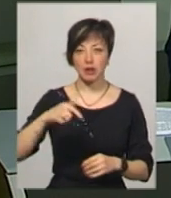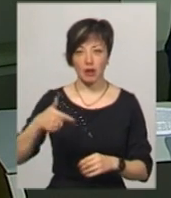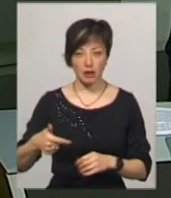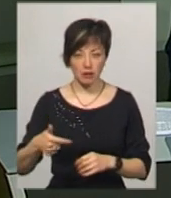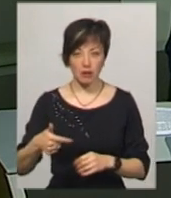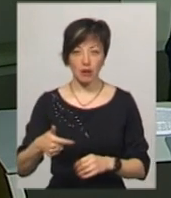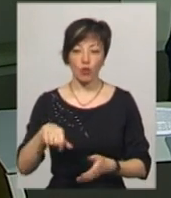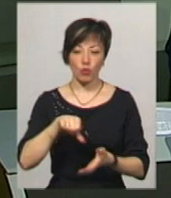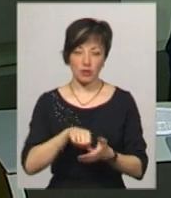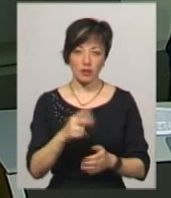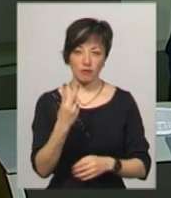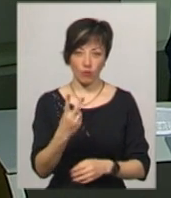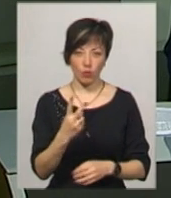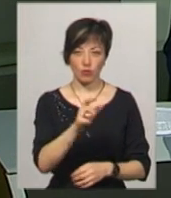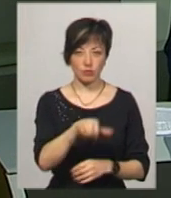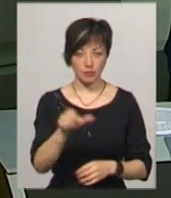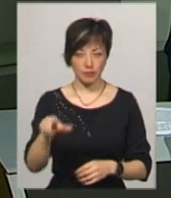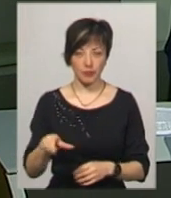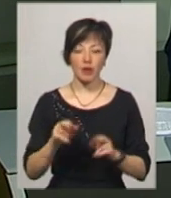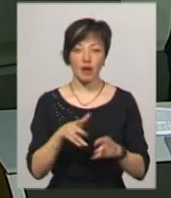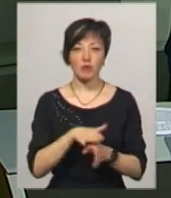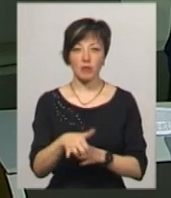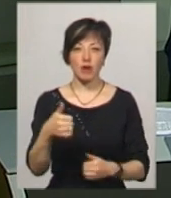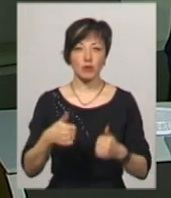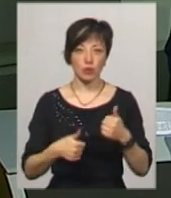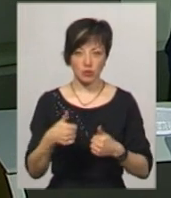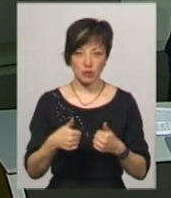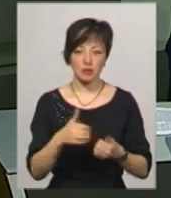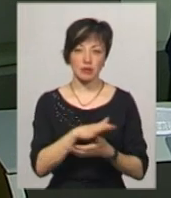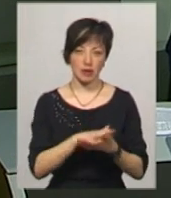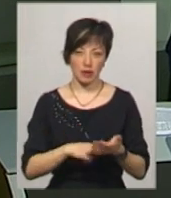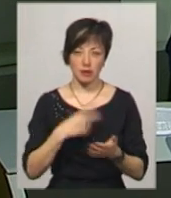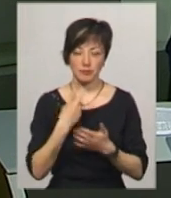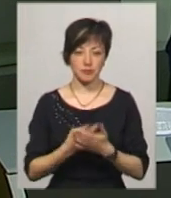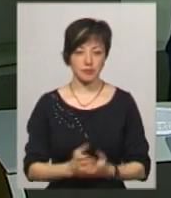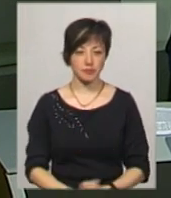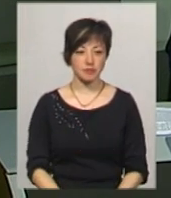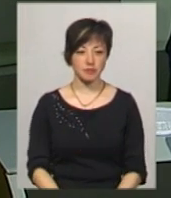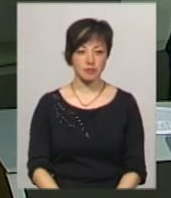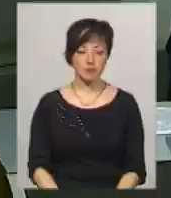тергромади участь беруть двоє представників. Як відбувається творче змагання писанкарів, дивіться у сюжеті.